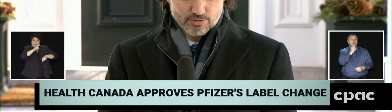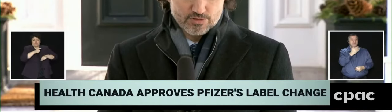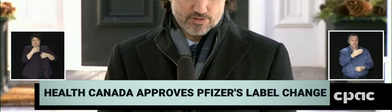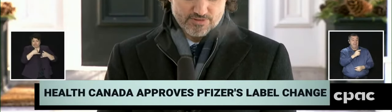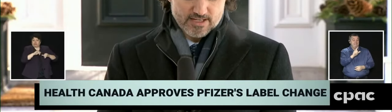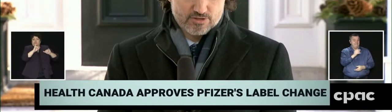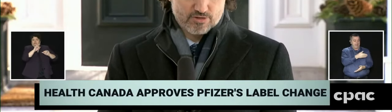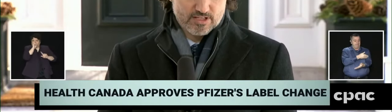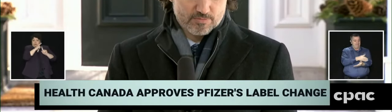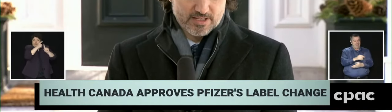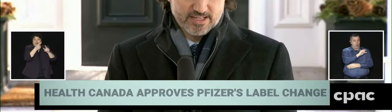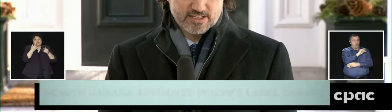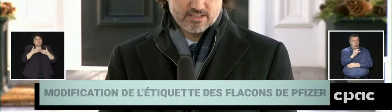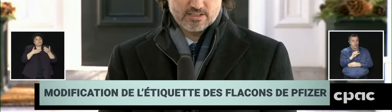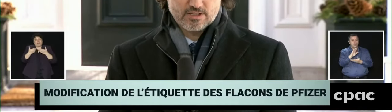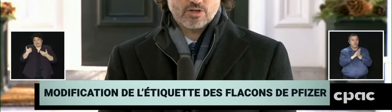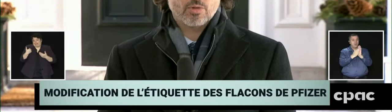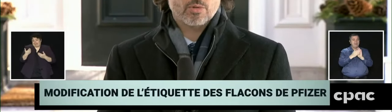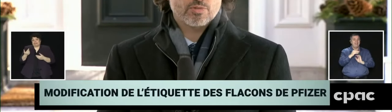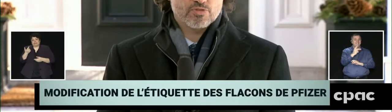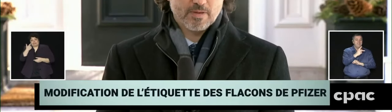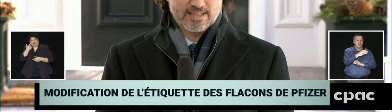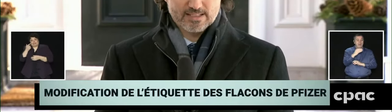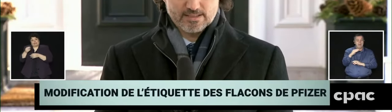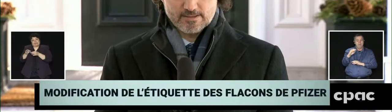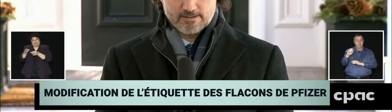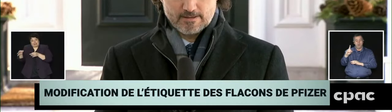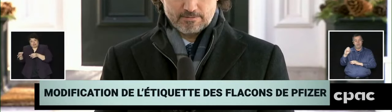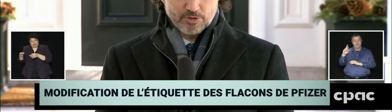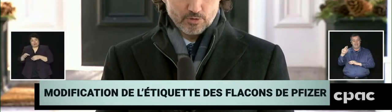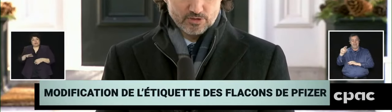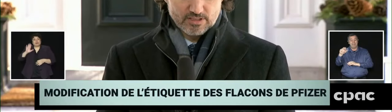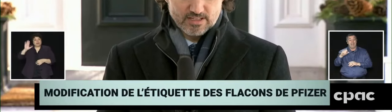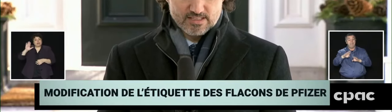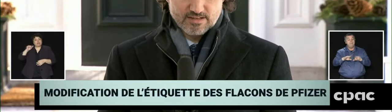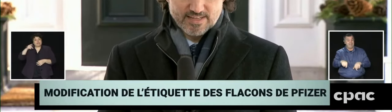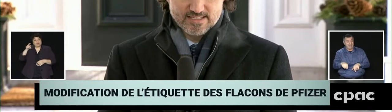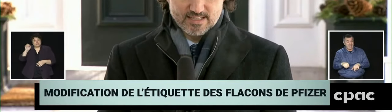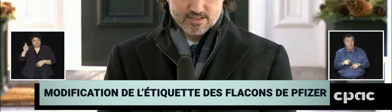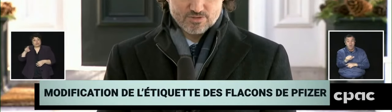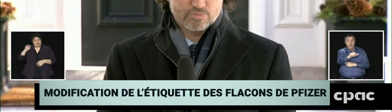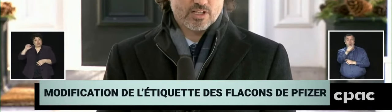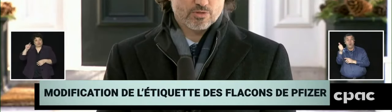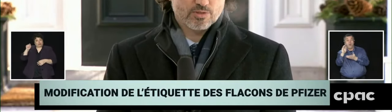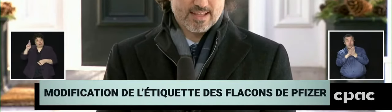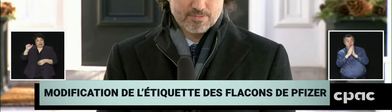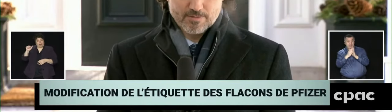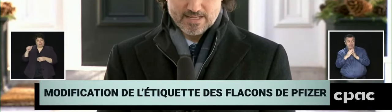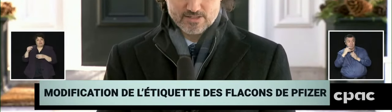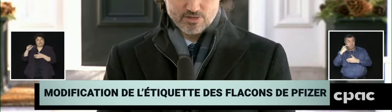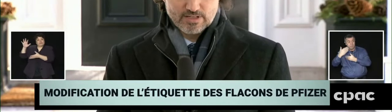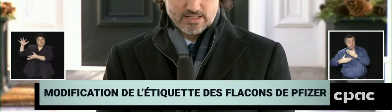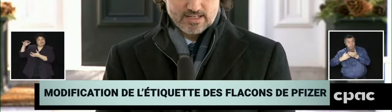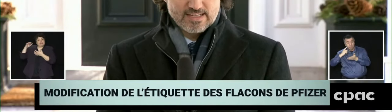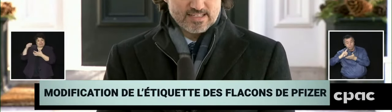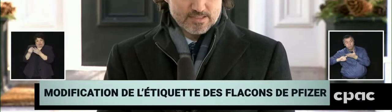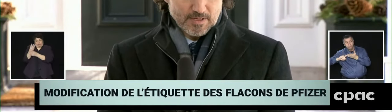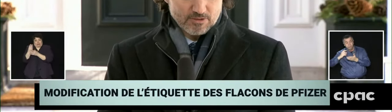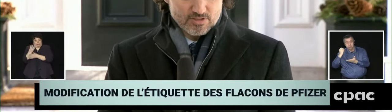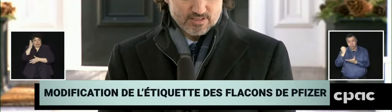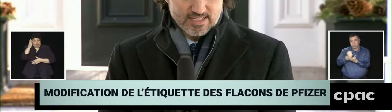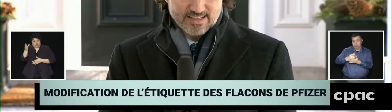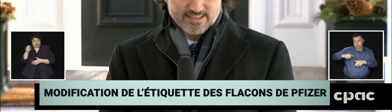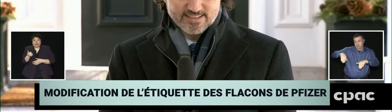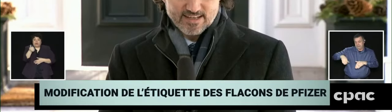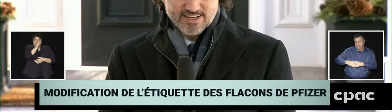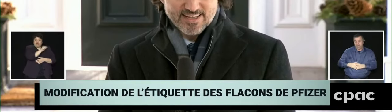de doses de Pfizer et de Moderna au cours du printemps. D'autres candidats vaccins sont en cours d'approbation. Les experts